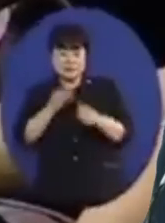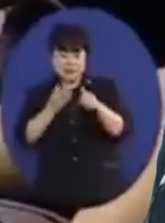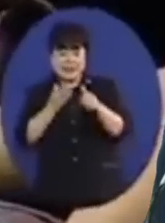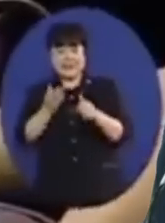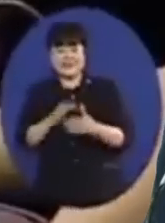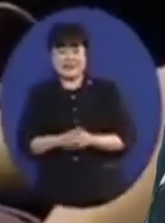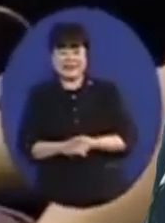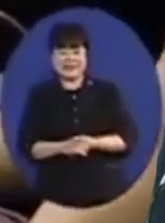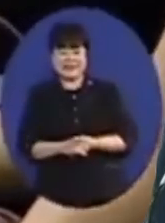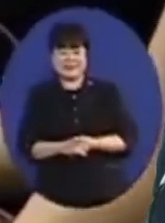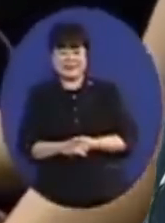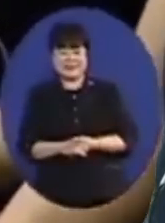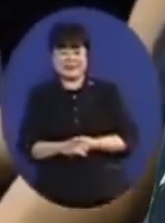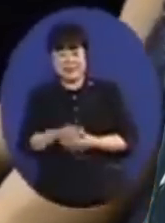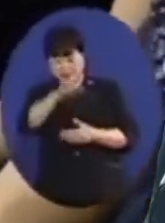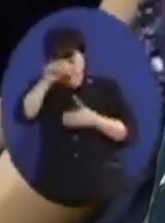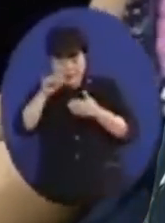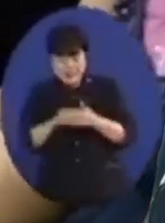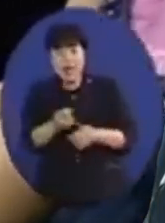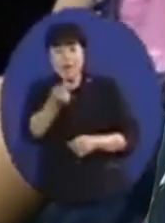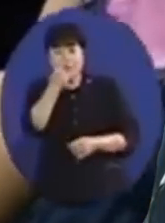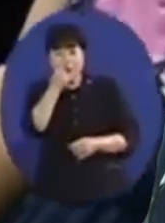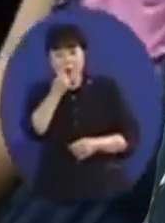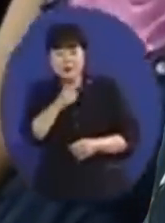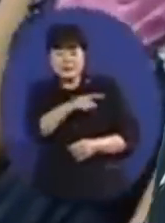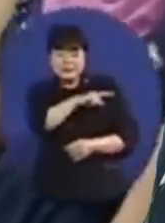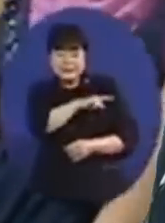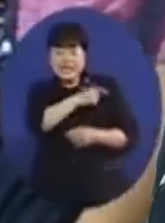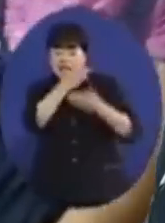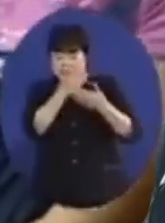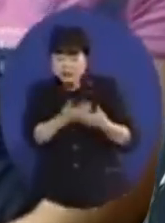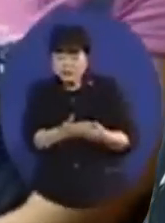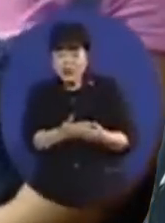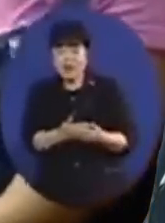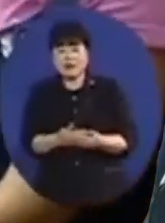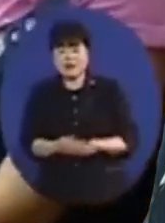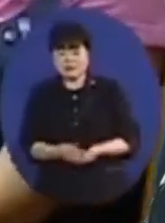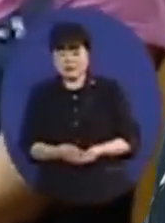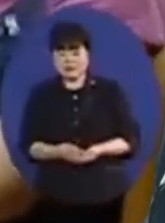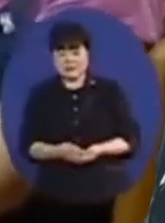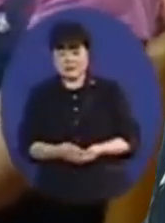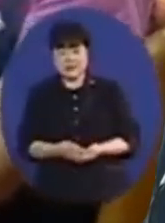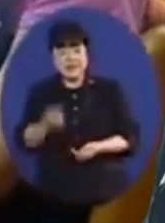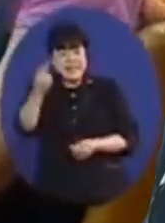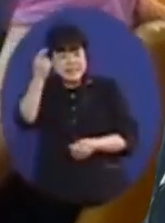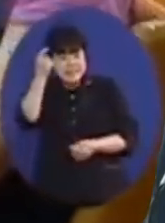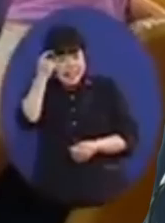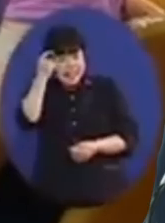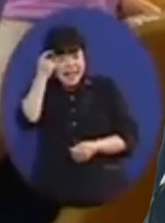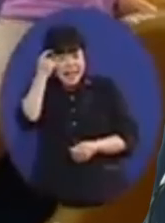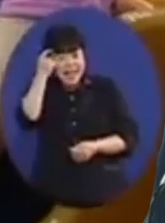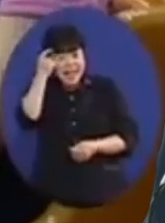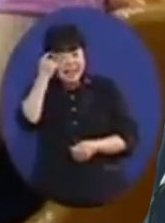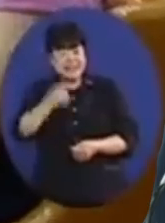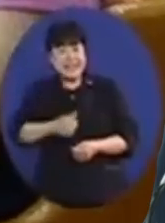받고 이렇게 말했습니다 평생 배운 가장 중요한 경우는 우리의 생각의